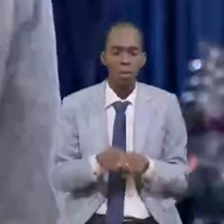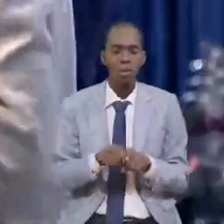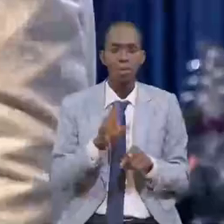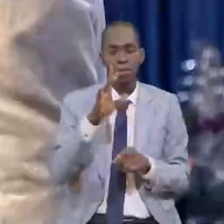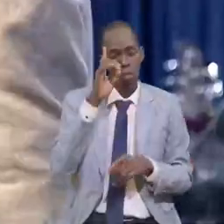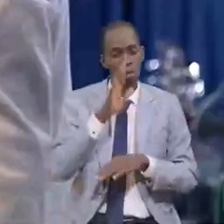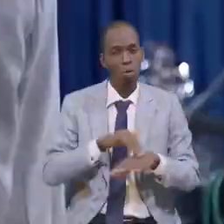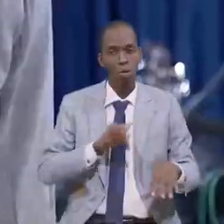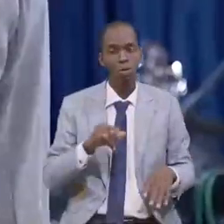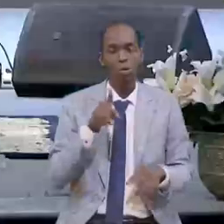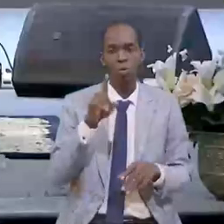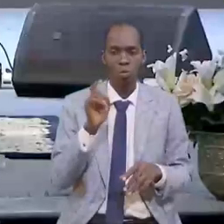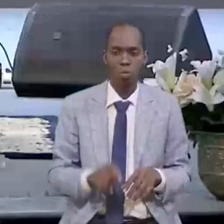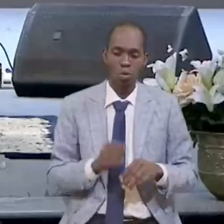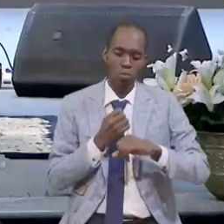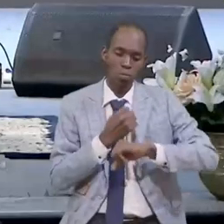Et comme c'est ton appel